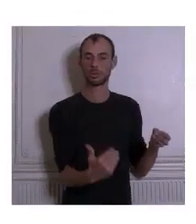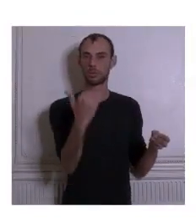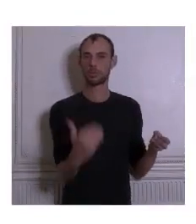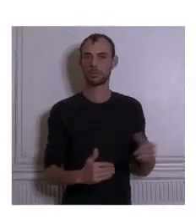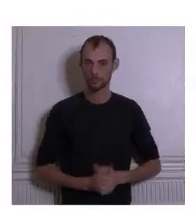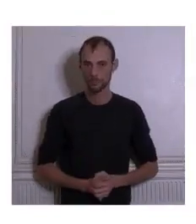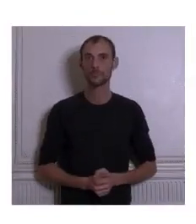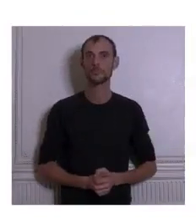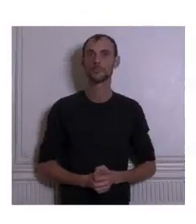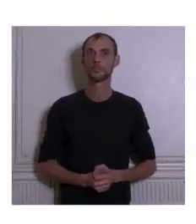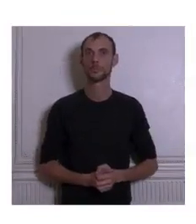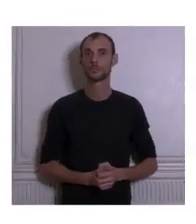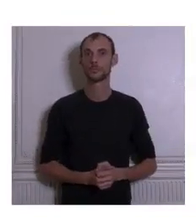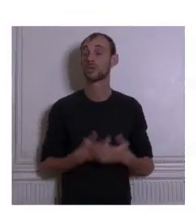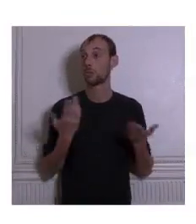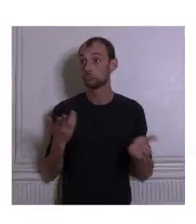2017-2020.